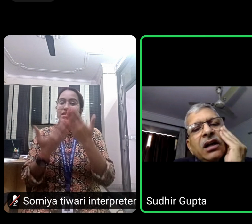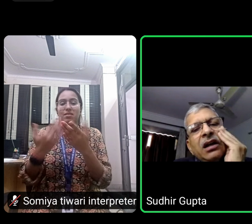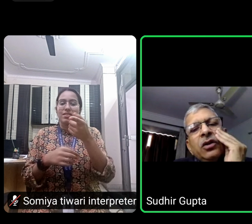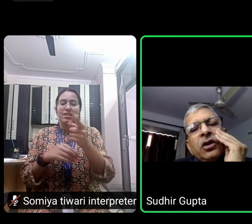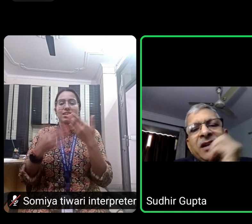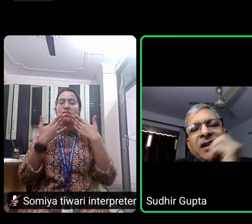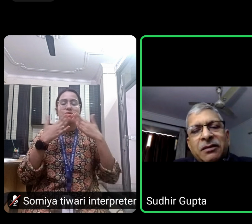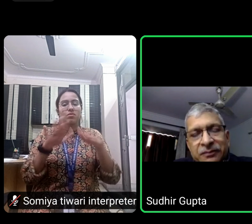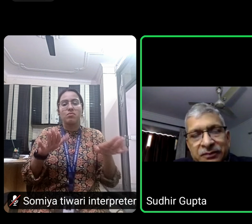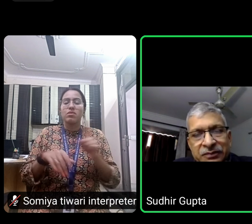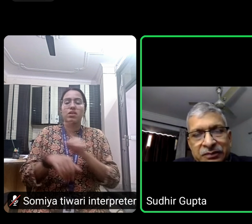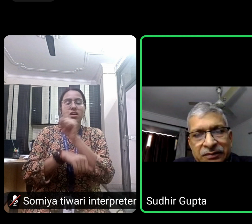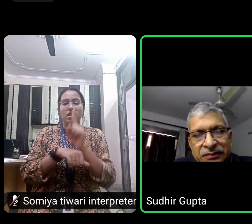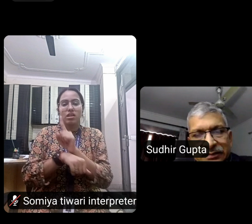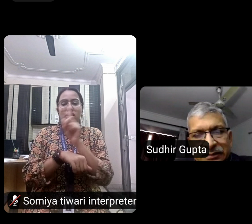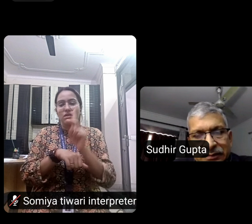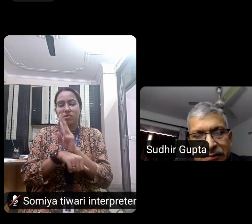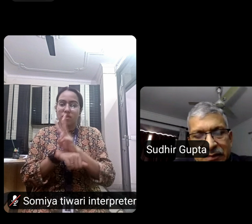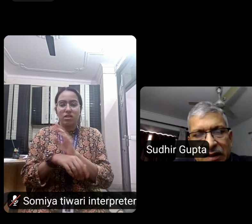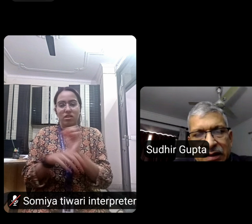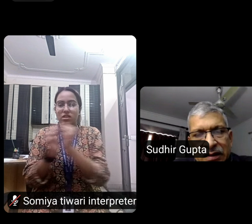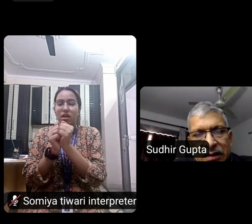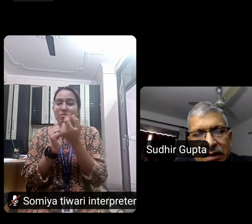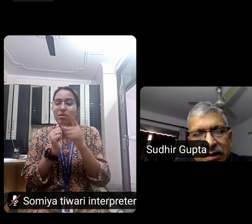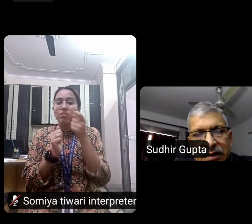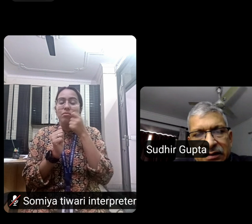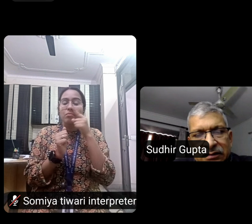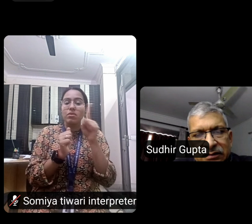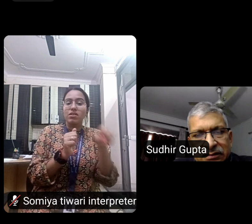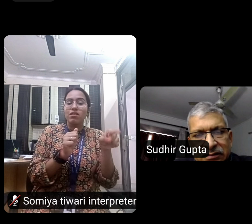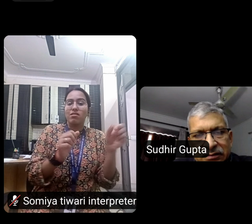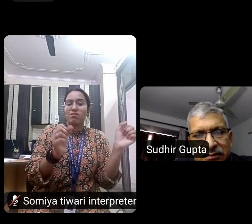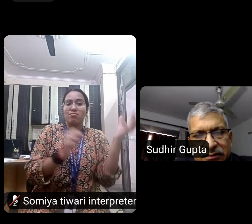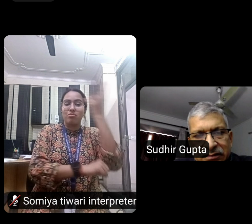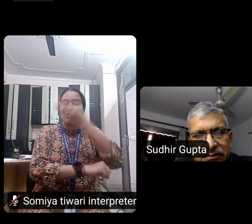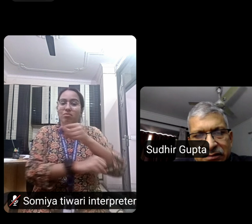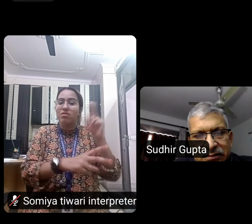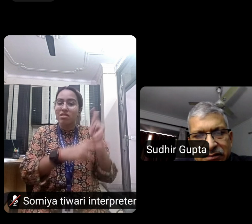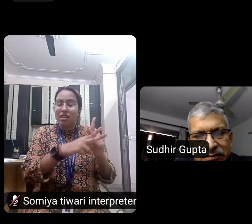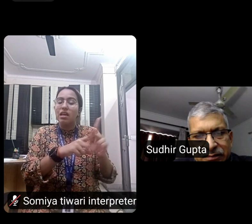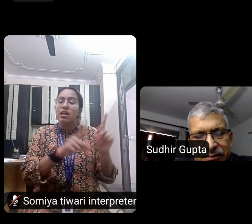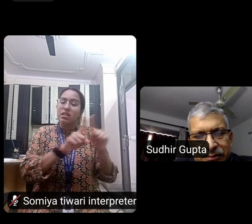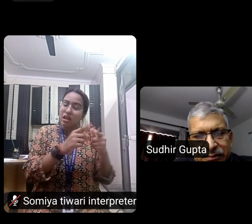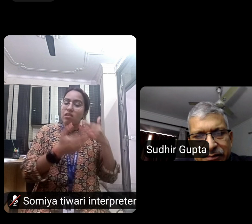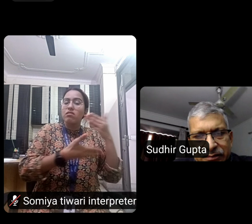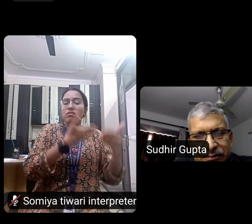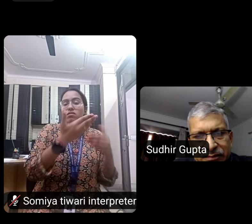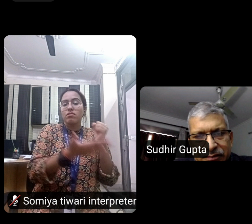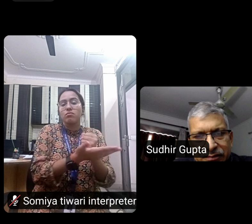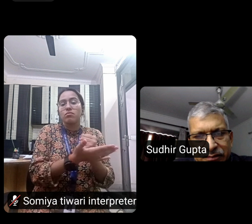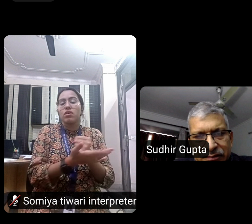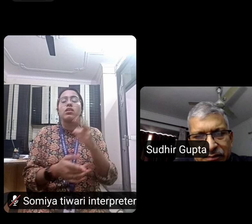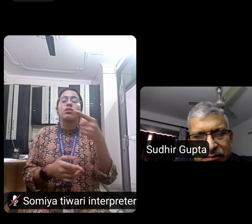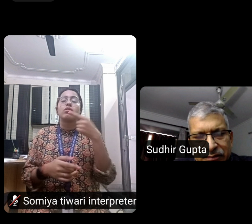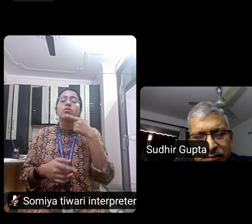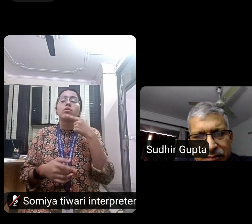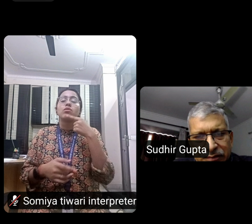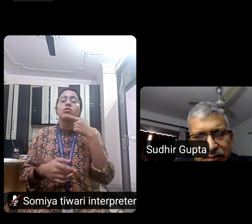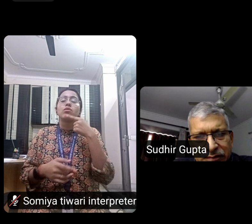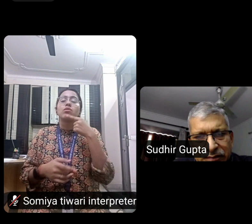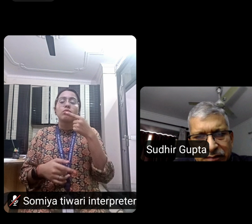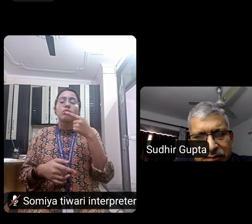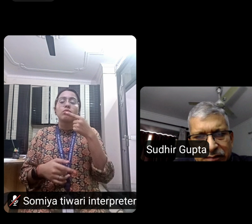2-4 घंटे के लिए होता होगा मैक्सिमम। सर मैं यहाँ पे कुछ ऐड करना चाहती हूँ पेरेंट्स के लिए कि पेरेंट्स का इन्वॉल्वमेंट बहुत ही